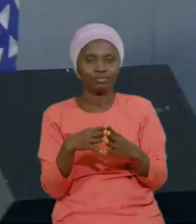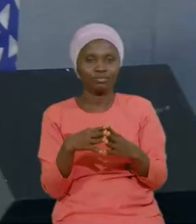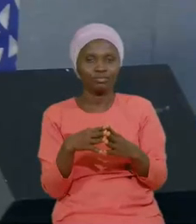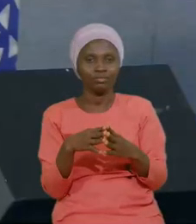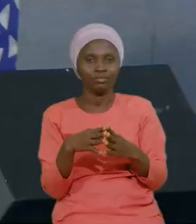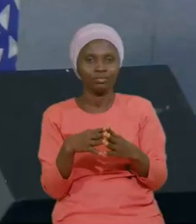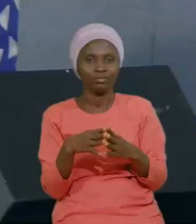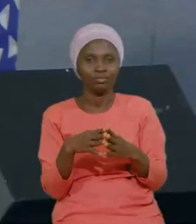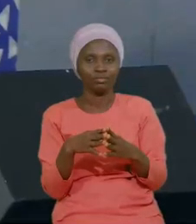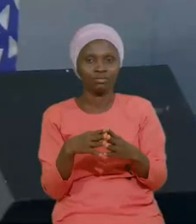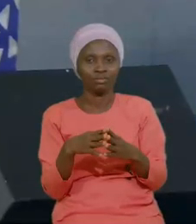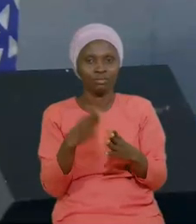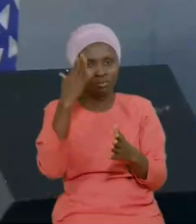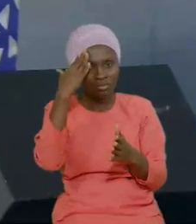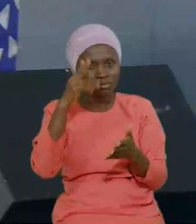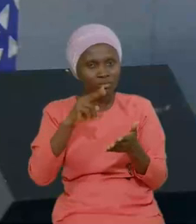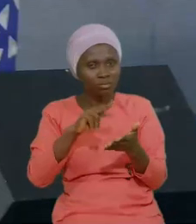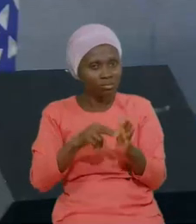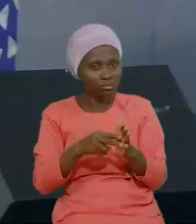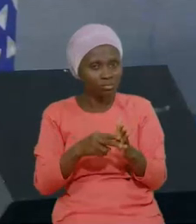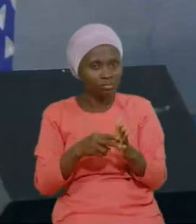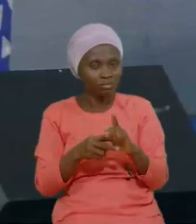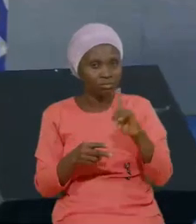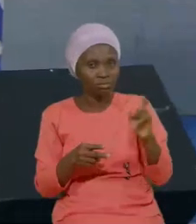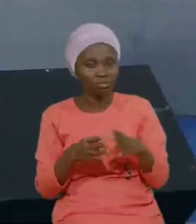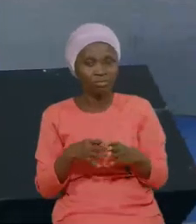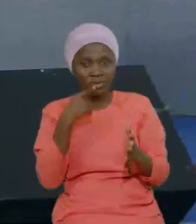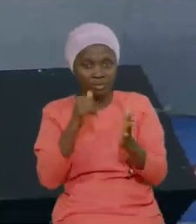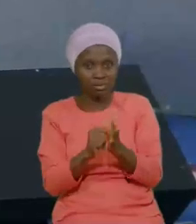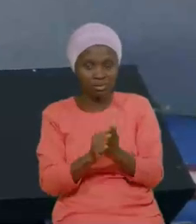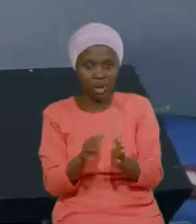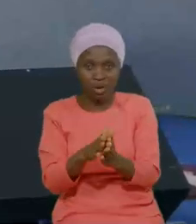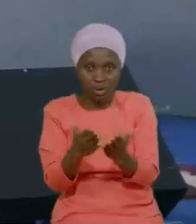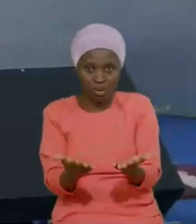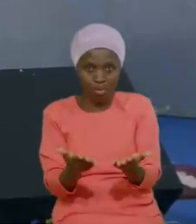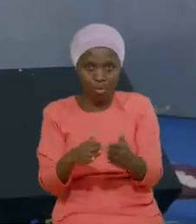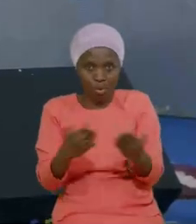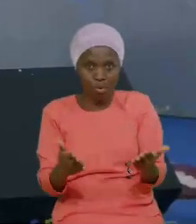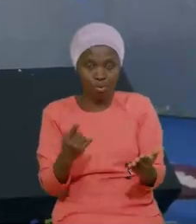Et il dit, ayez en vous ces sentiments, ces pensées. Vous savez ce que ça veut dire?